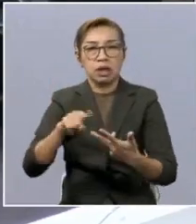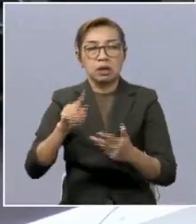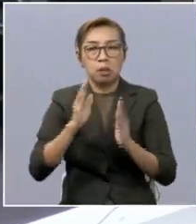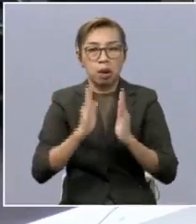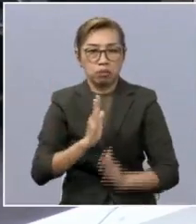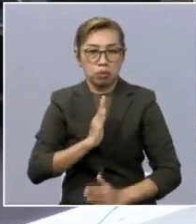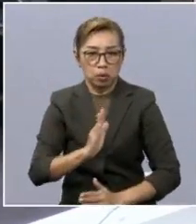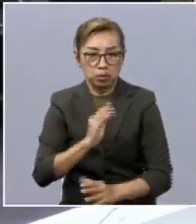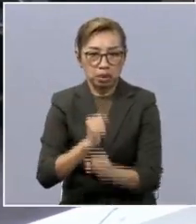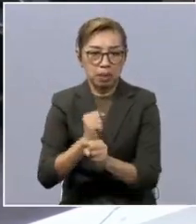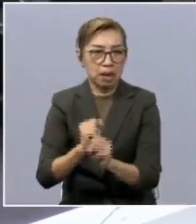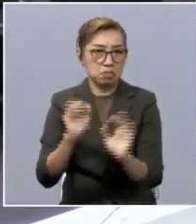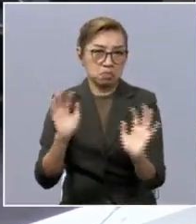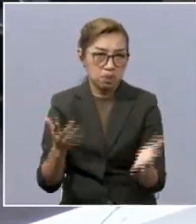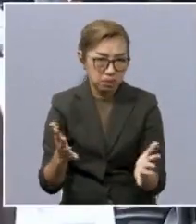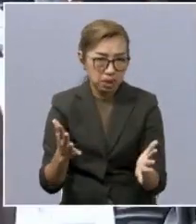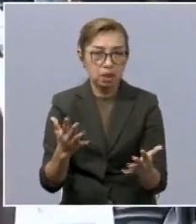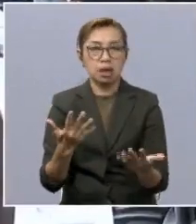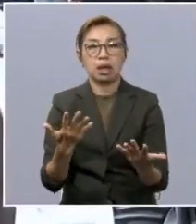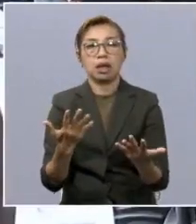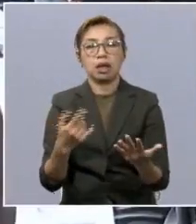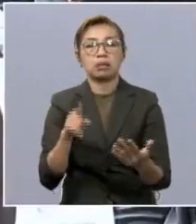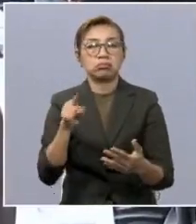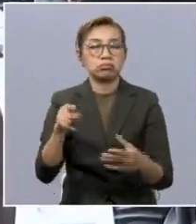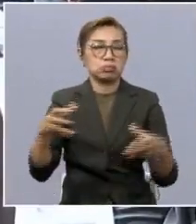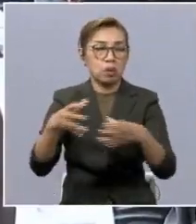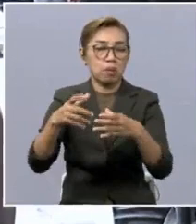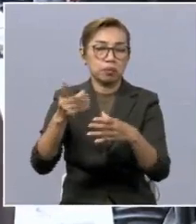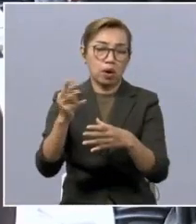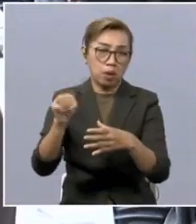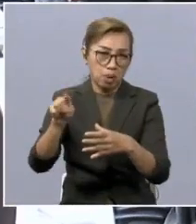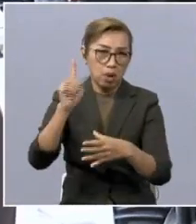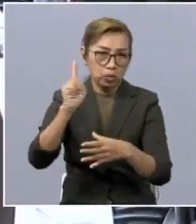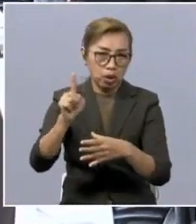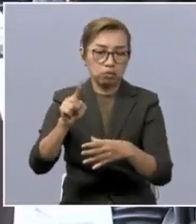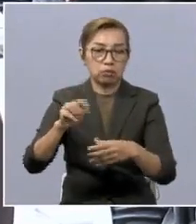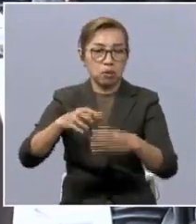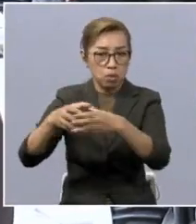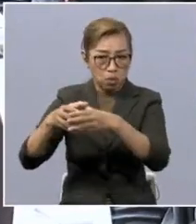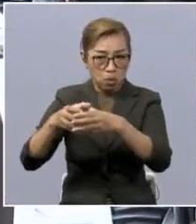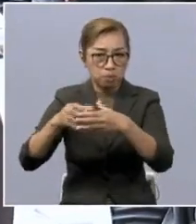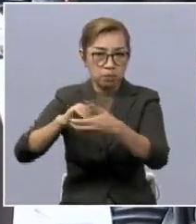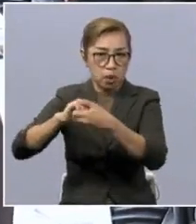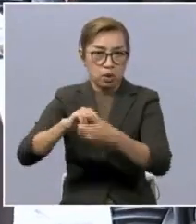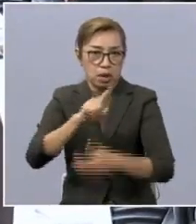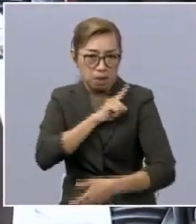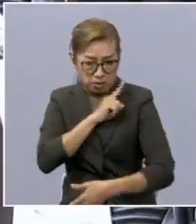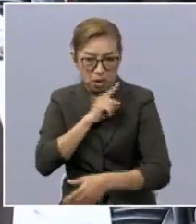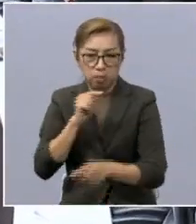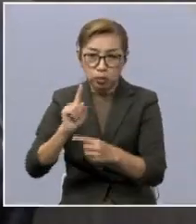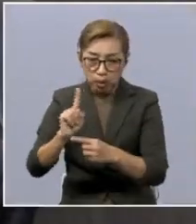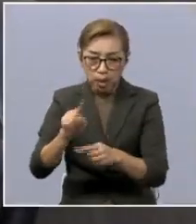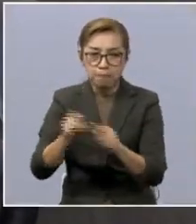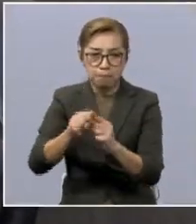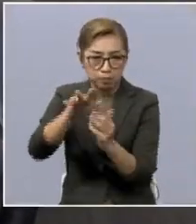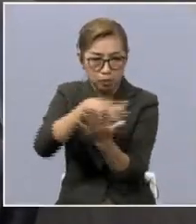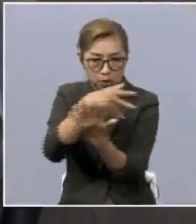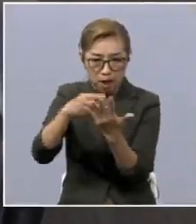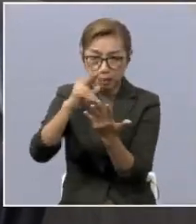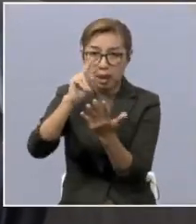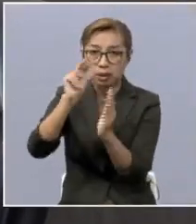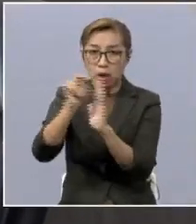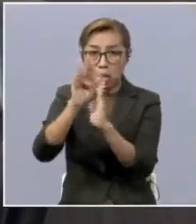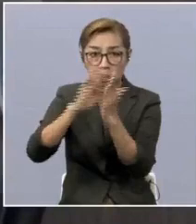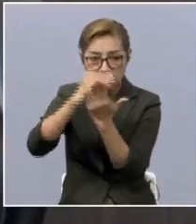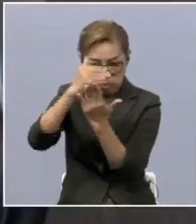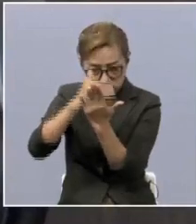ตย์สุจริตในการปฏิบัติหน้าที่เมื่อคณะรัฐมนตรีต้องรับผิดชอบร่วมกันต่อรัฐสภาในการกำหนดนโยบายและ